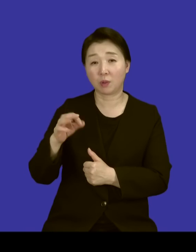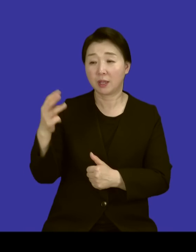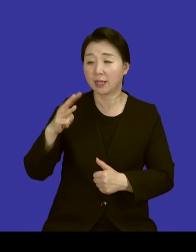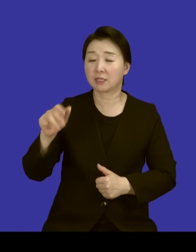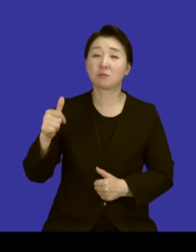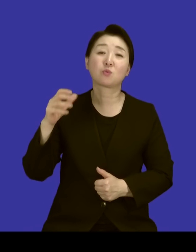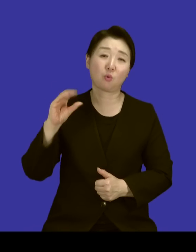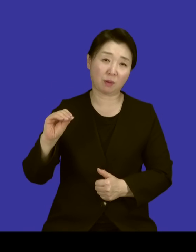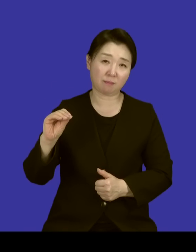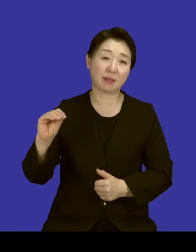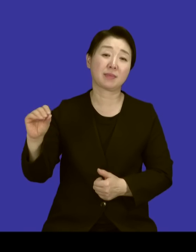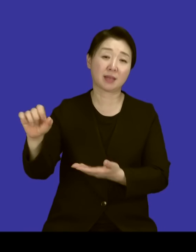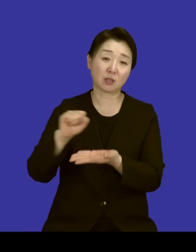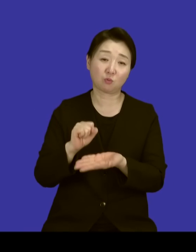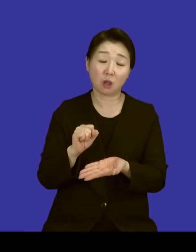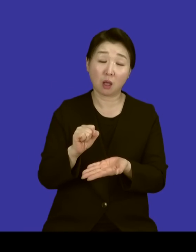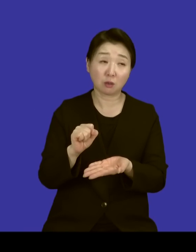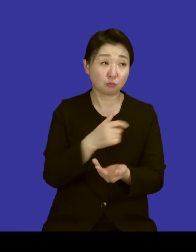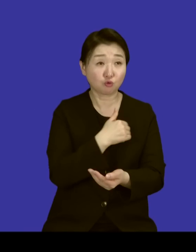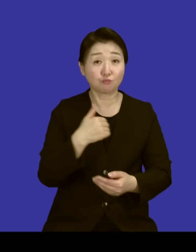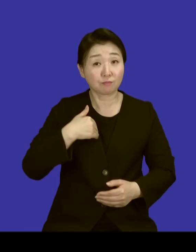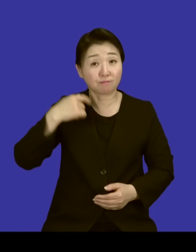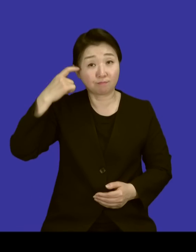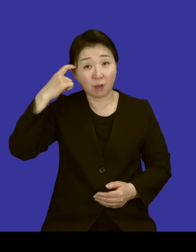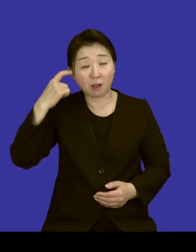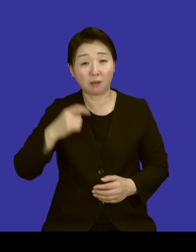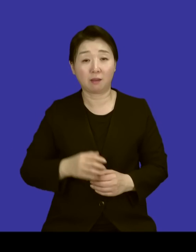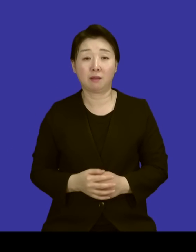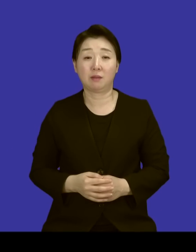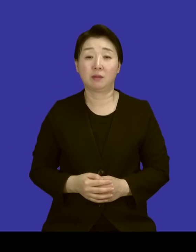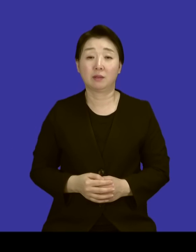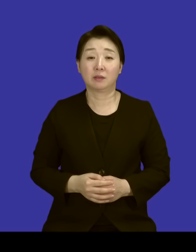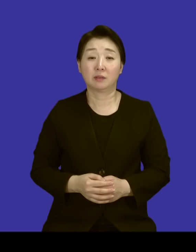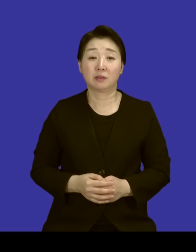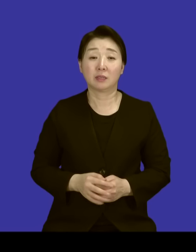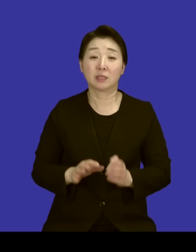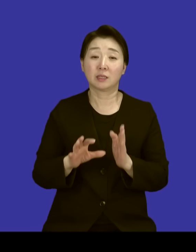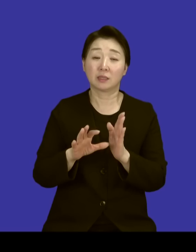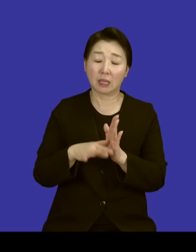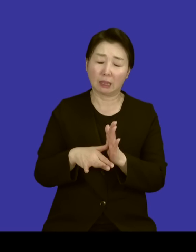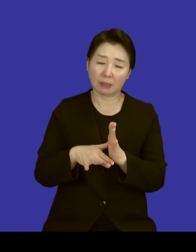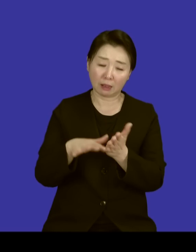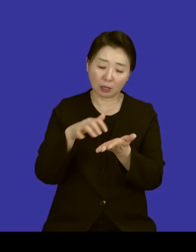원? 네네. 저는 그거면 될 줄 알고 왔는데 얼마나 그때 제가 엉터리였냐 하면